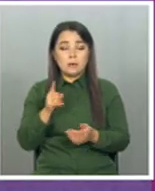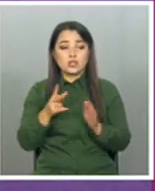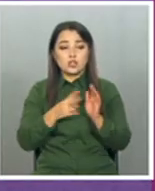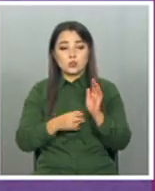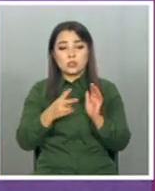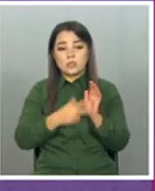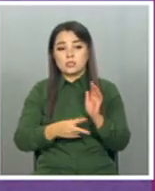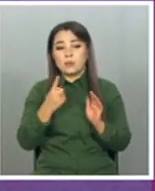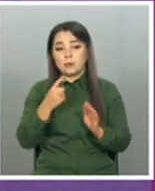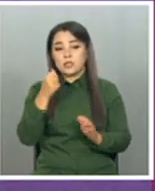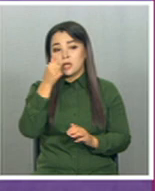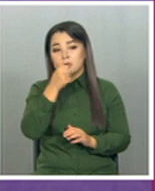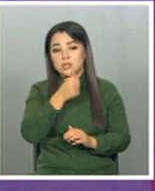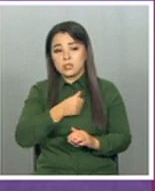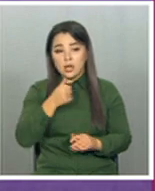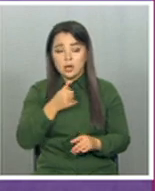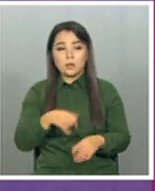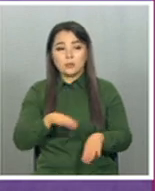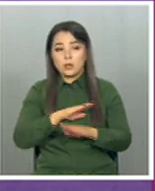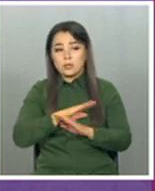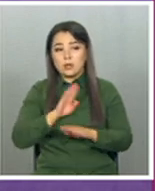1781 жылы дүние салды.